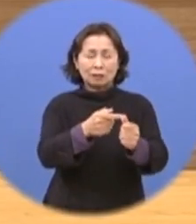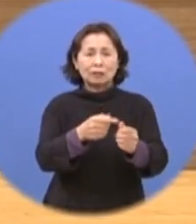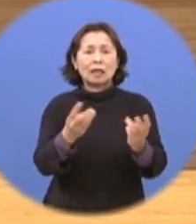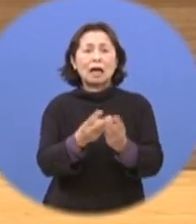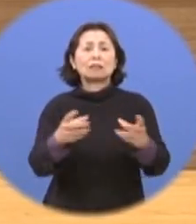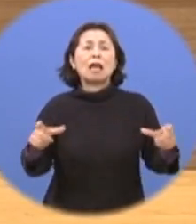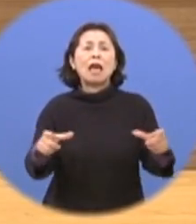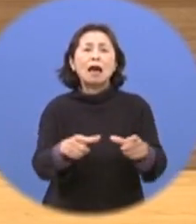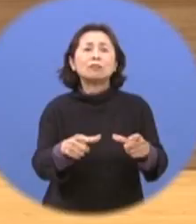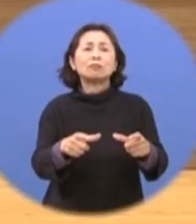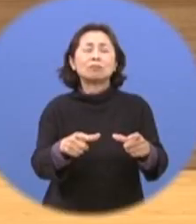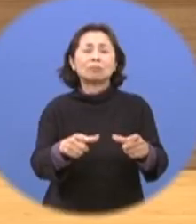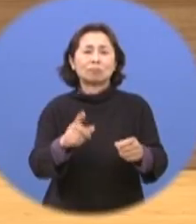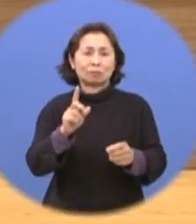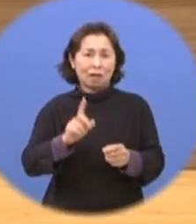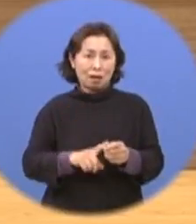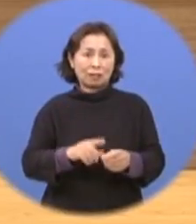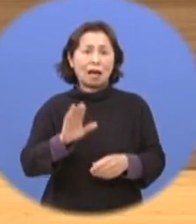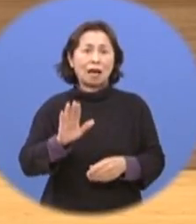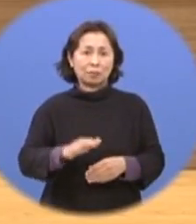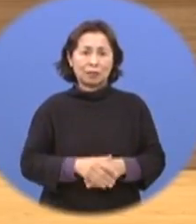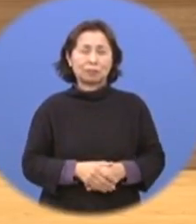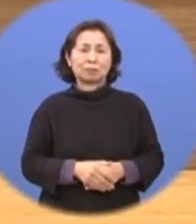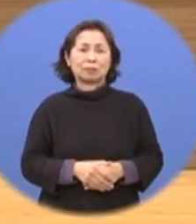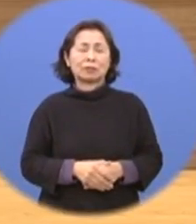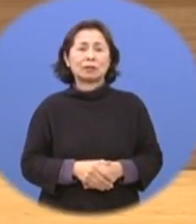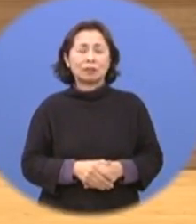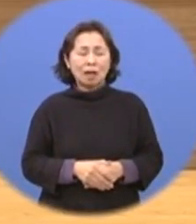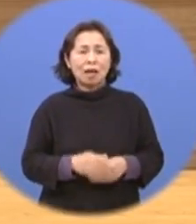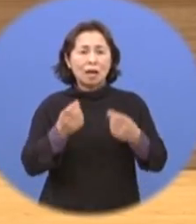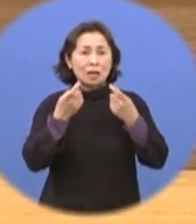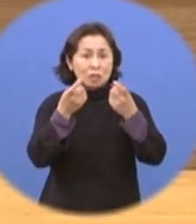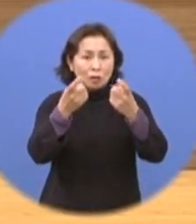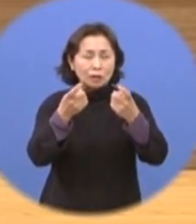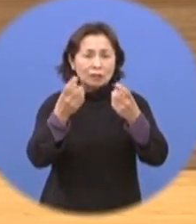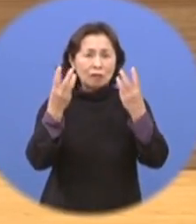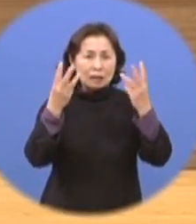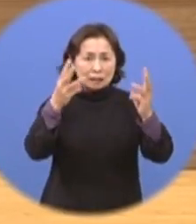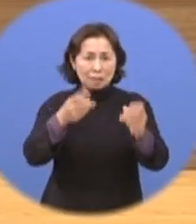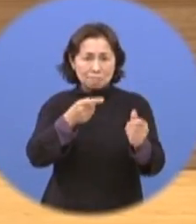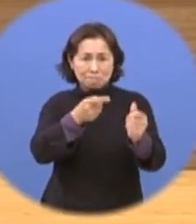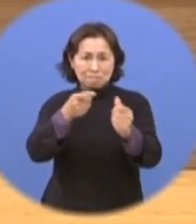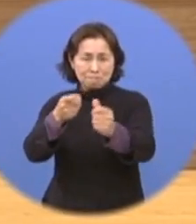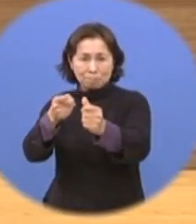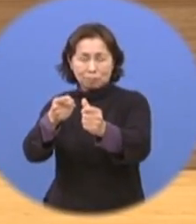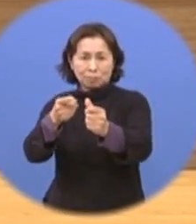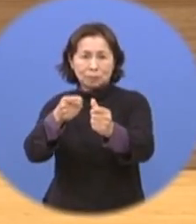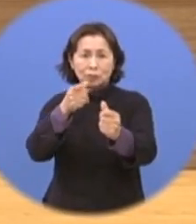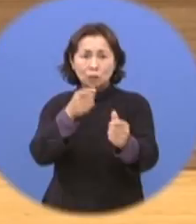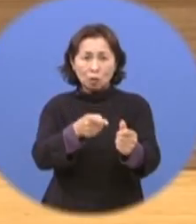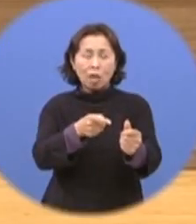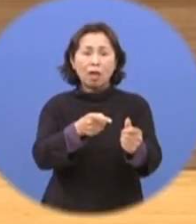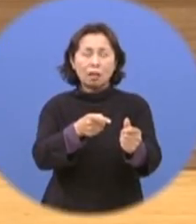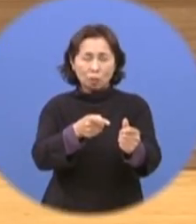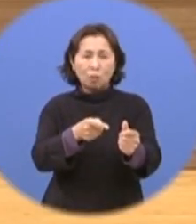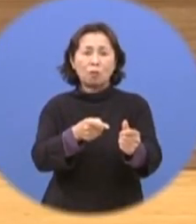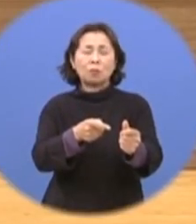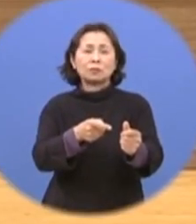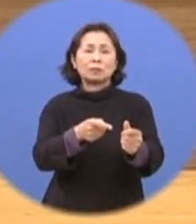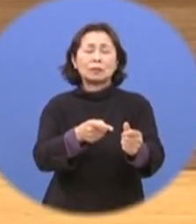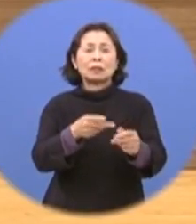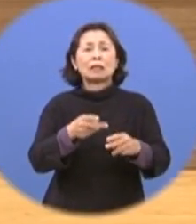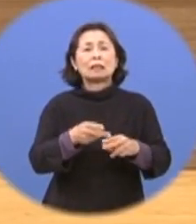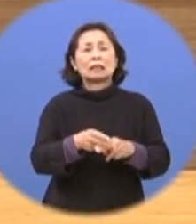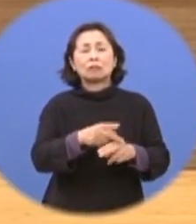ますまあそういう形ですねあのイノシシやシカを捕獲するんですけれども捕獲されたイノシシやシカを有効